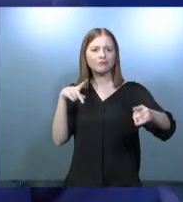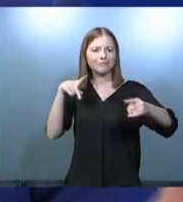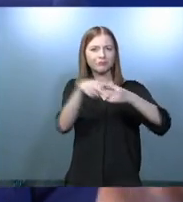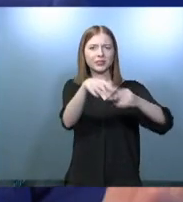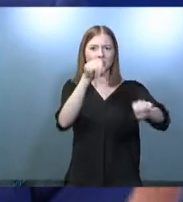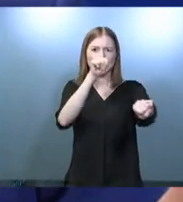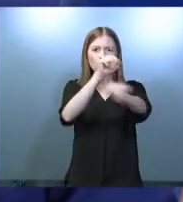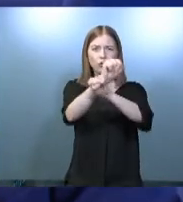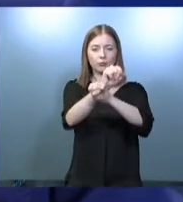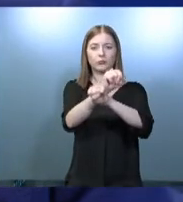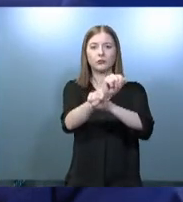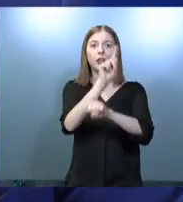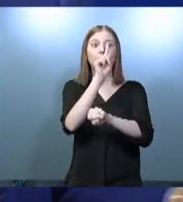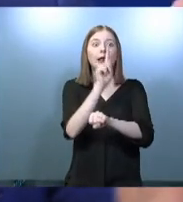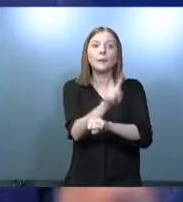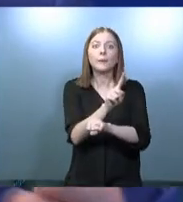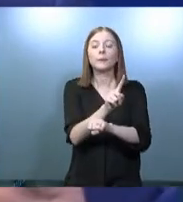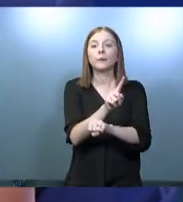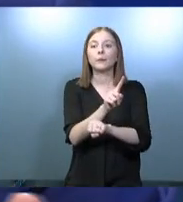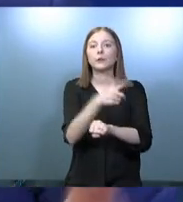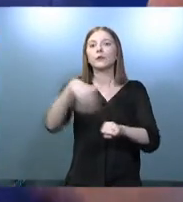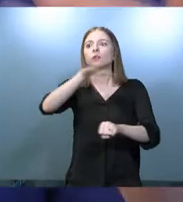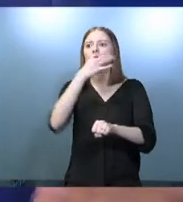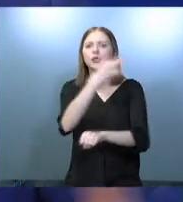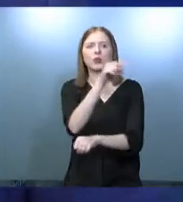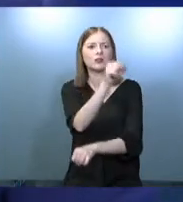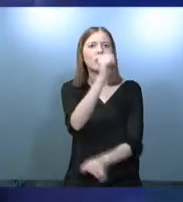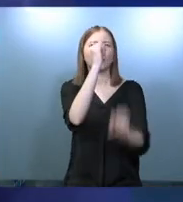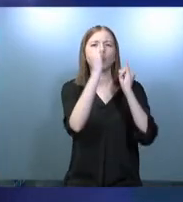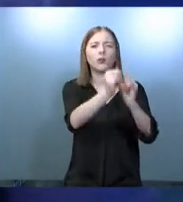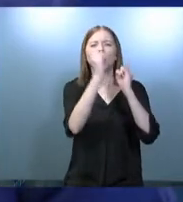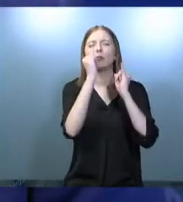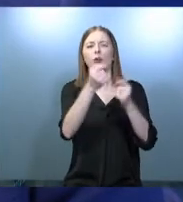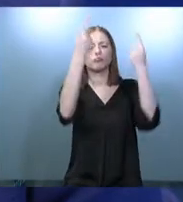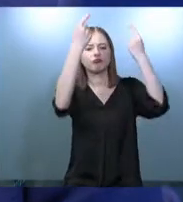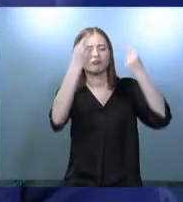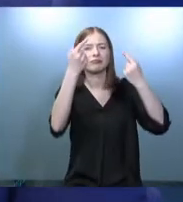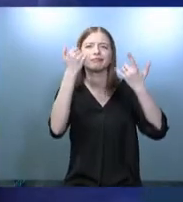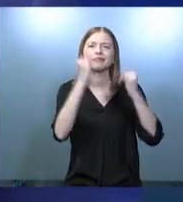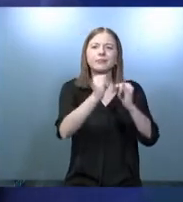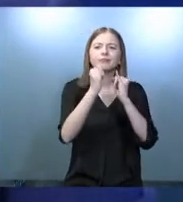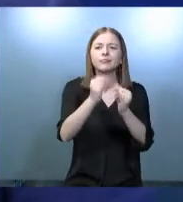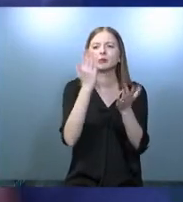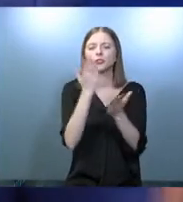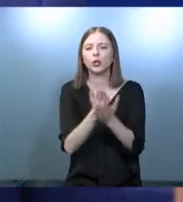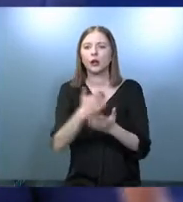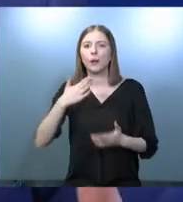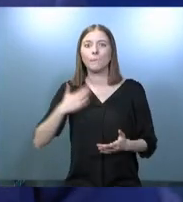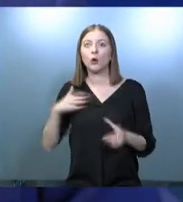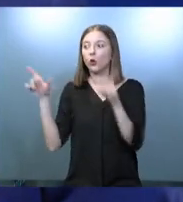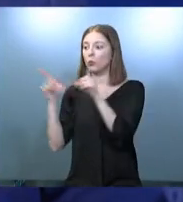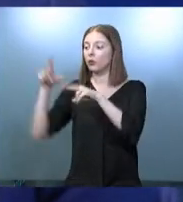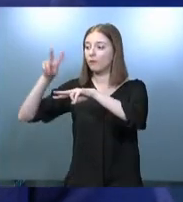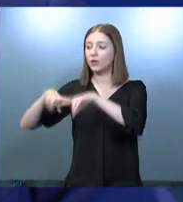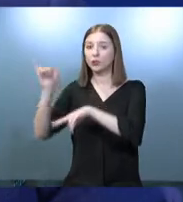visi kalba apie Zubėliškio savartiną, kaip viskas čia yra blogai, kai viskas, mano ūkis yra 800 metrų nuo to ir ta gyvenvietė